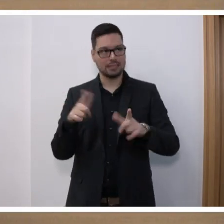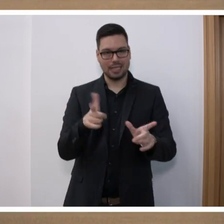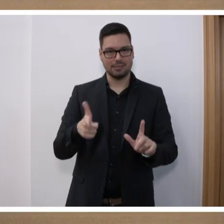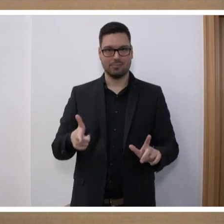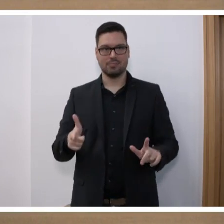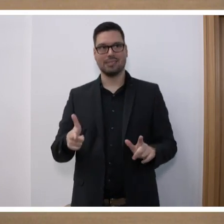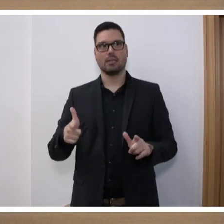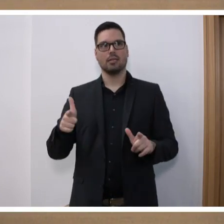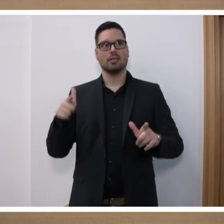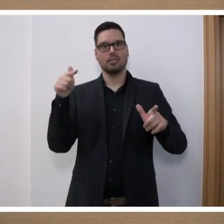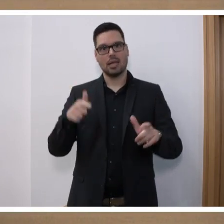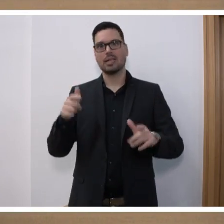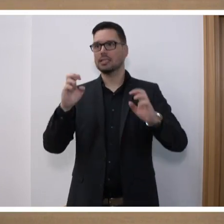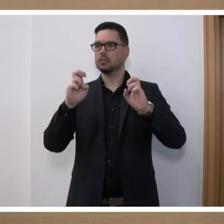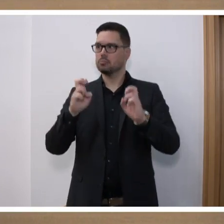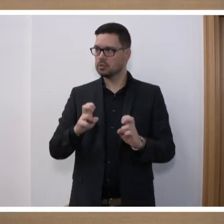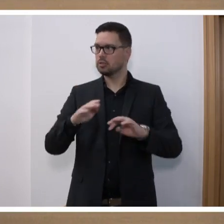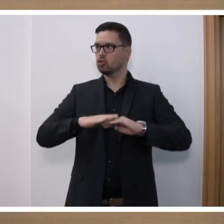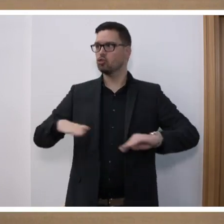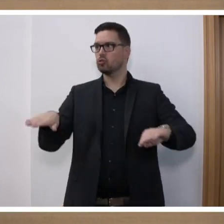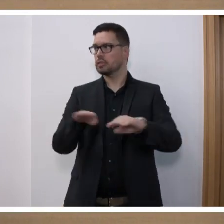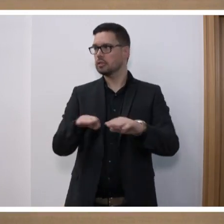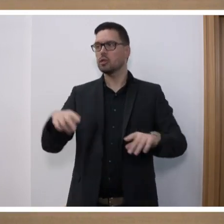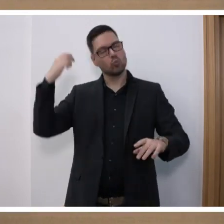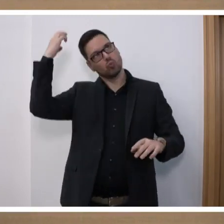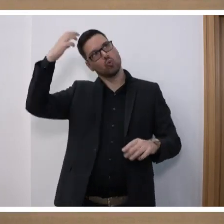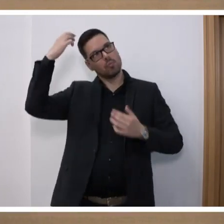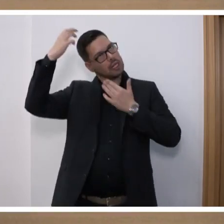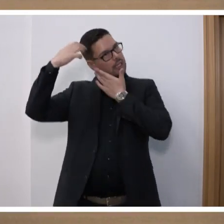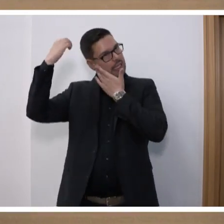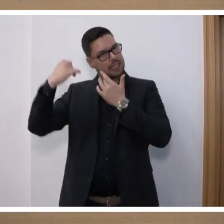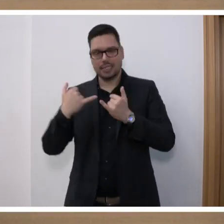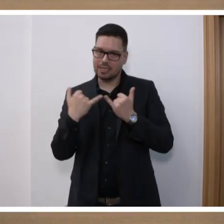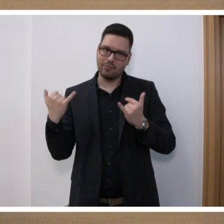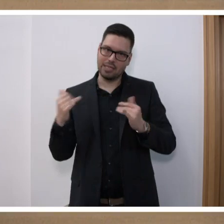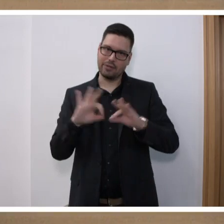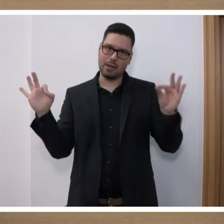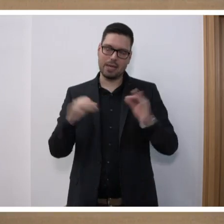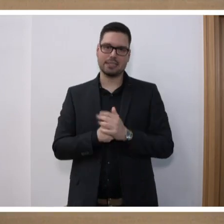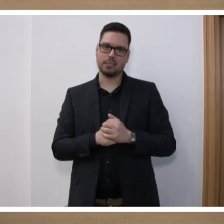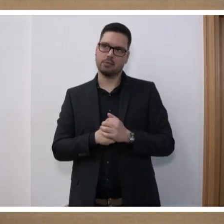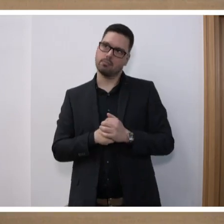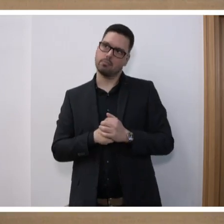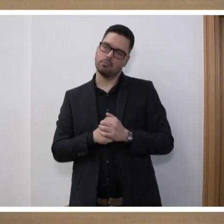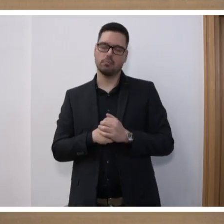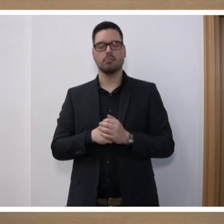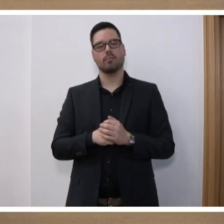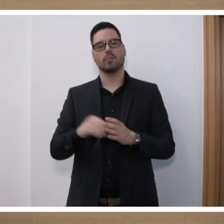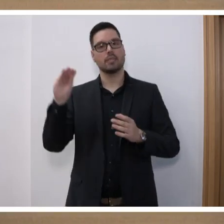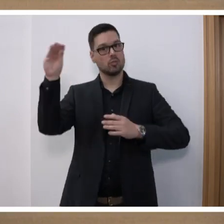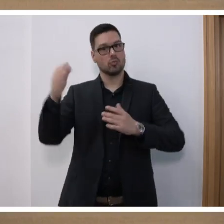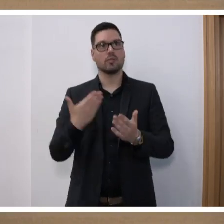wirklich konstruktiv an einem Tisch sitzt und sich Gedanken darüber macht, wie man das verbessern kann in Zukunft. Und deswegen ist